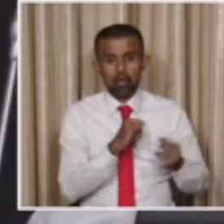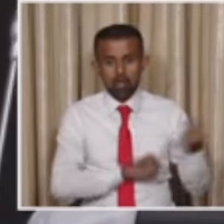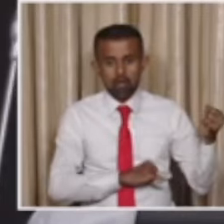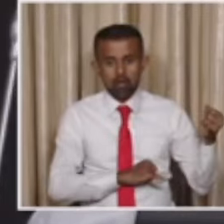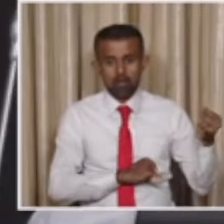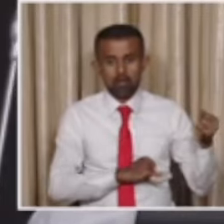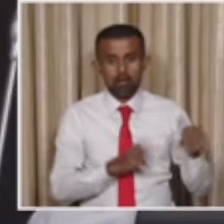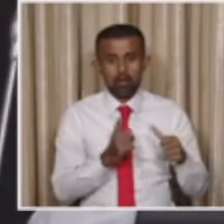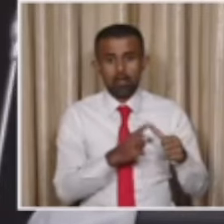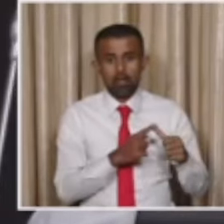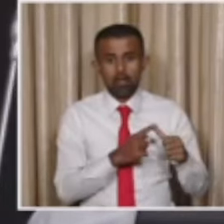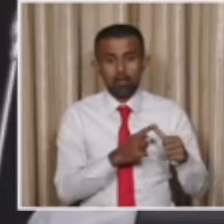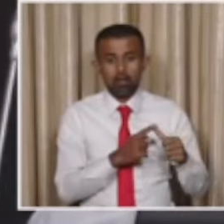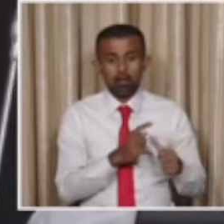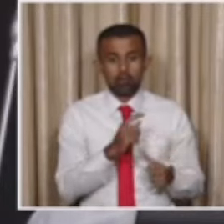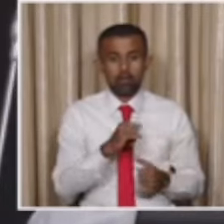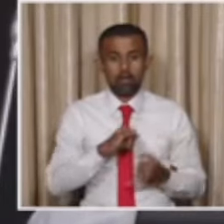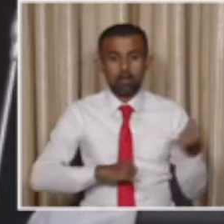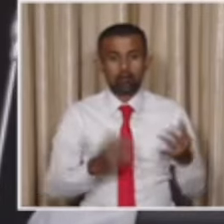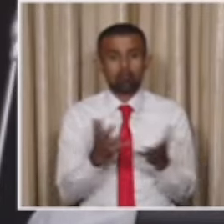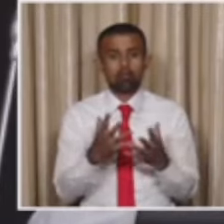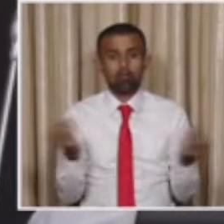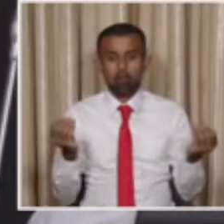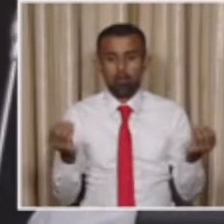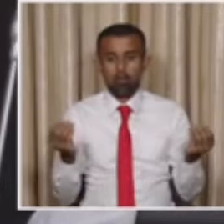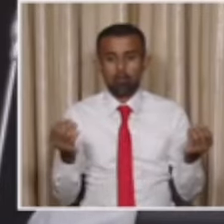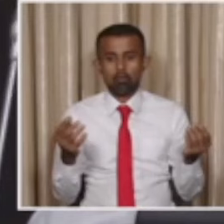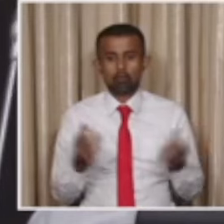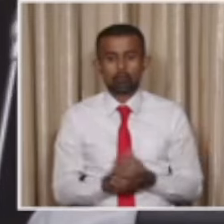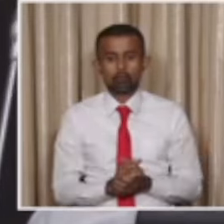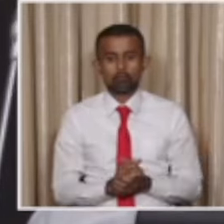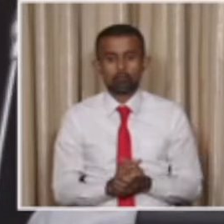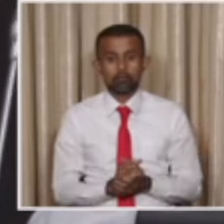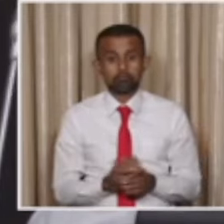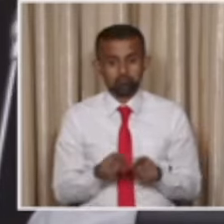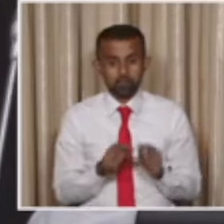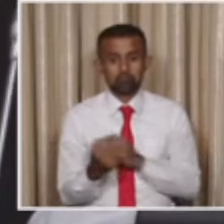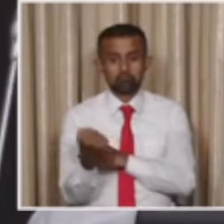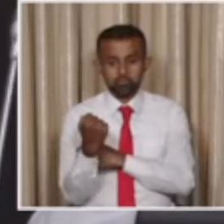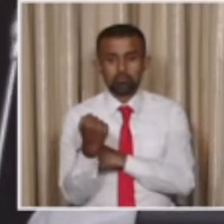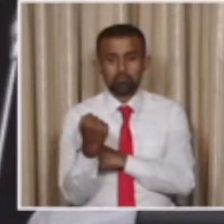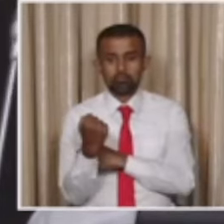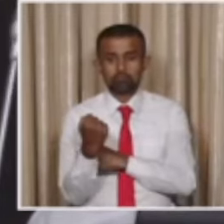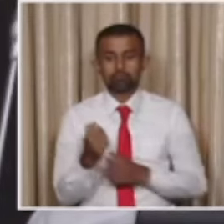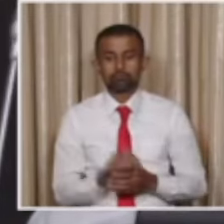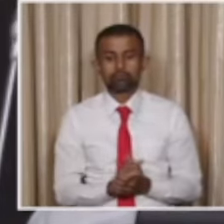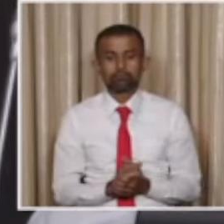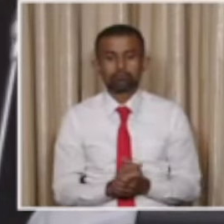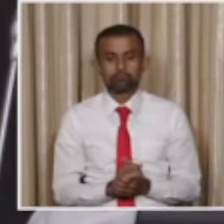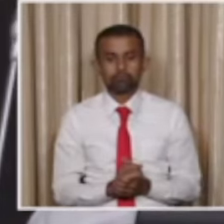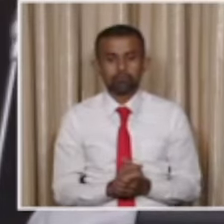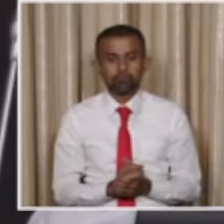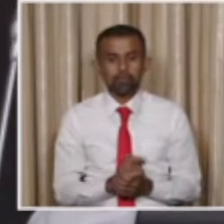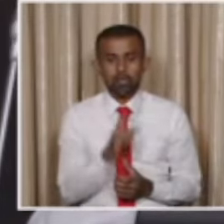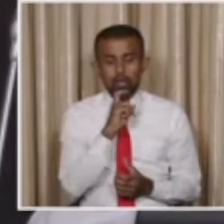ගරු අනුරපිය දාසන යාප මැතිතුමාගේ ලේකම්කම නැති කරා. ඒ තරම් බලවත්. දැන් මේ එතුමා කිව්වා